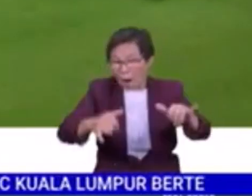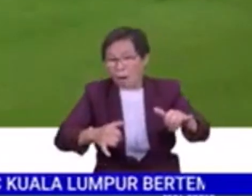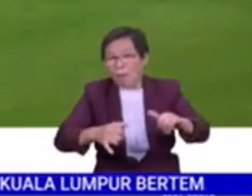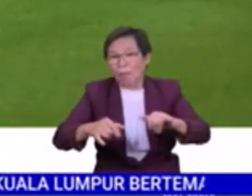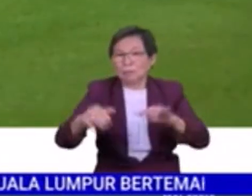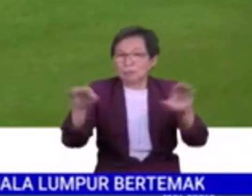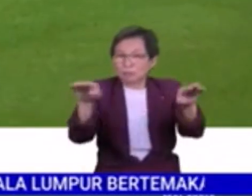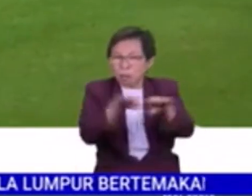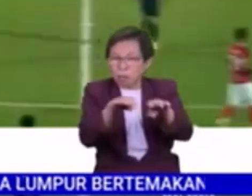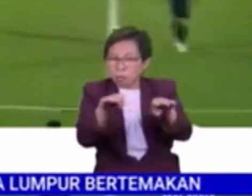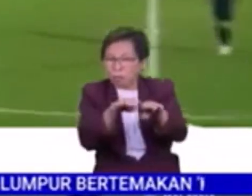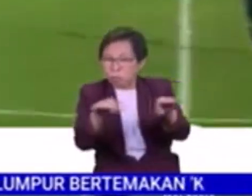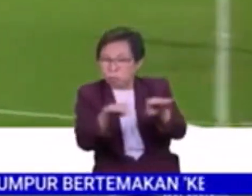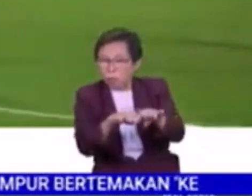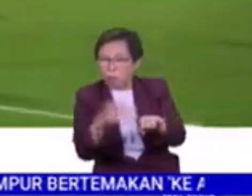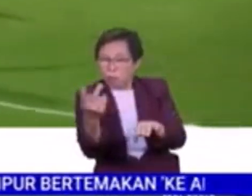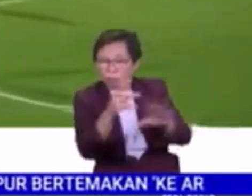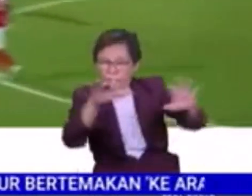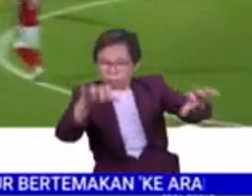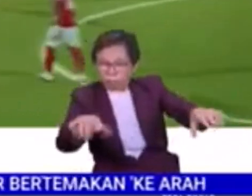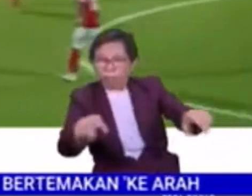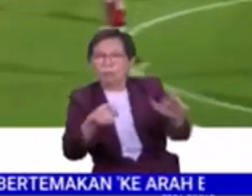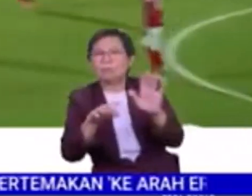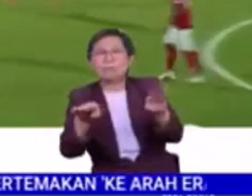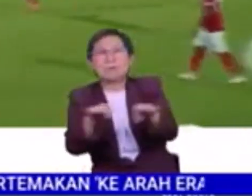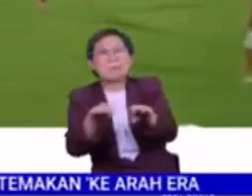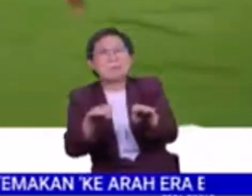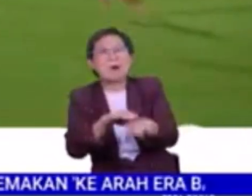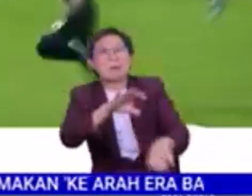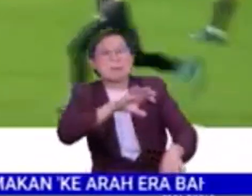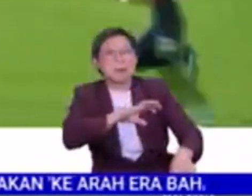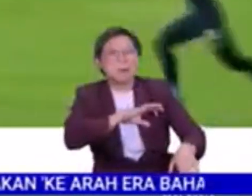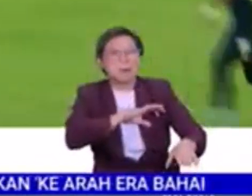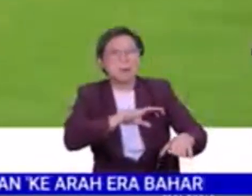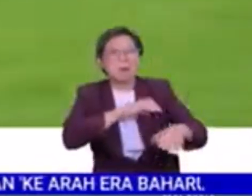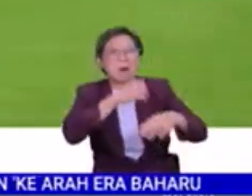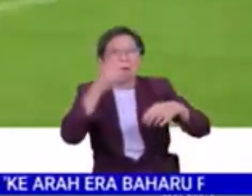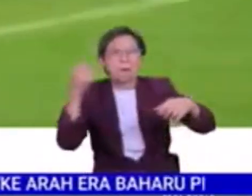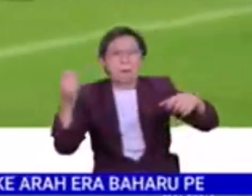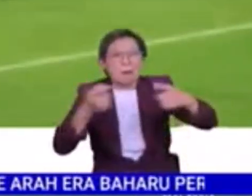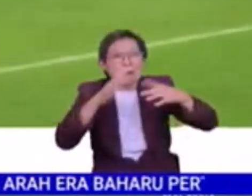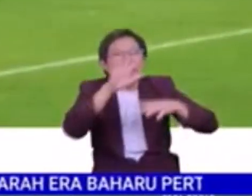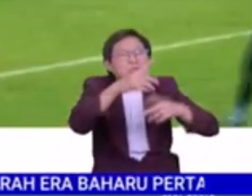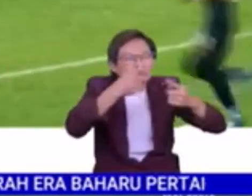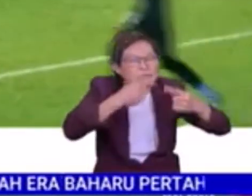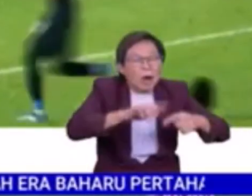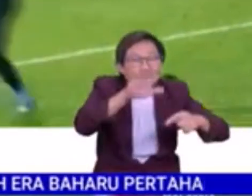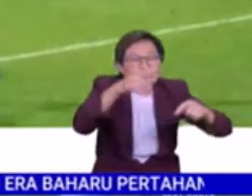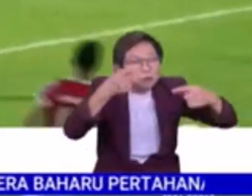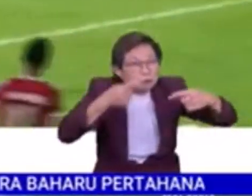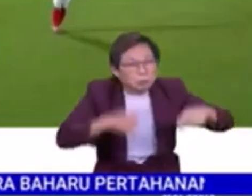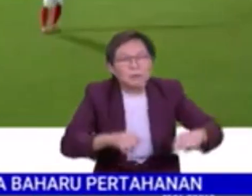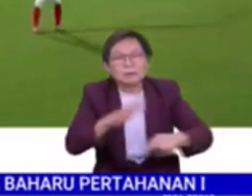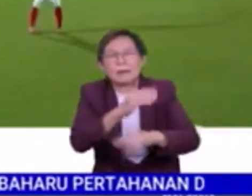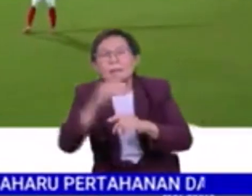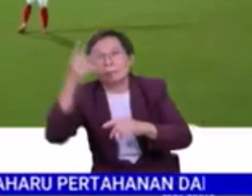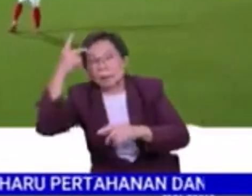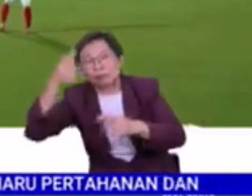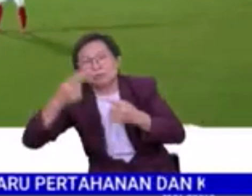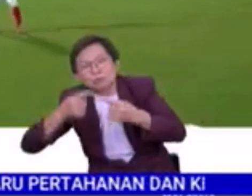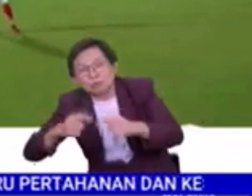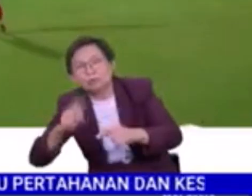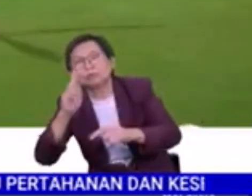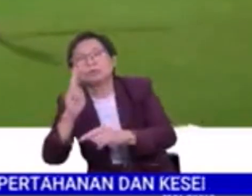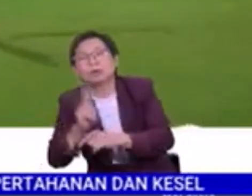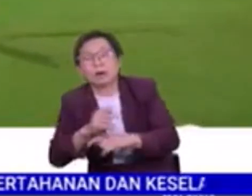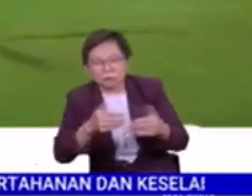aksi seimbang ditunjukkan kedua-dua pasukan dengan PDRM berjaya mencipta 5 percubaan berbanding Kelantan 2.